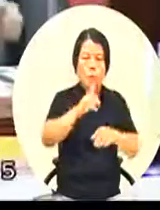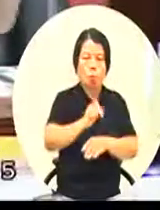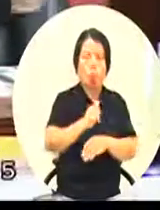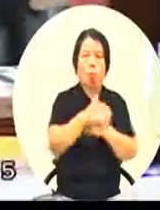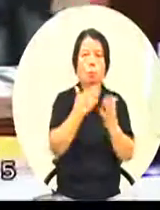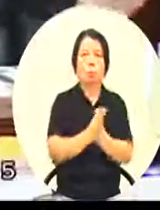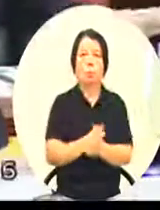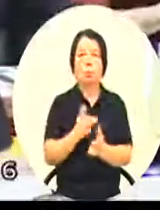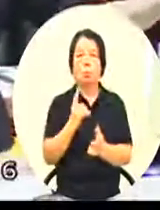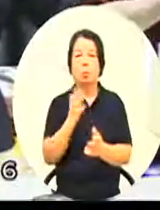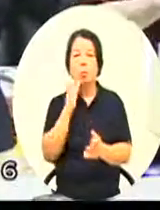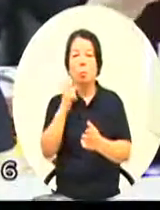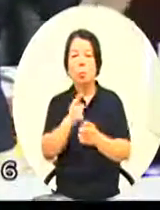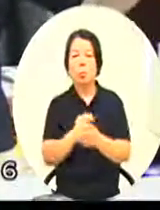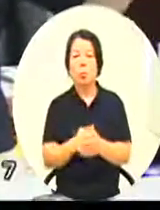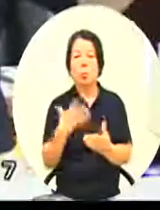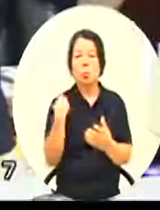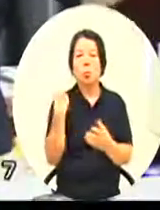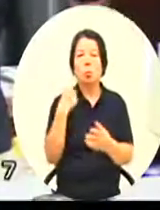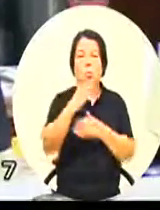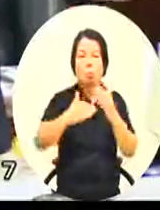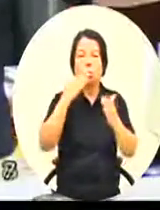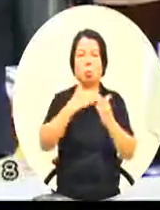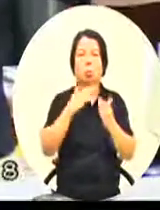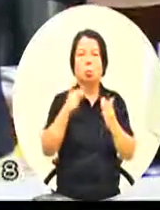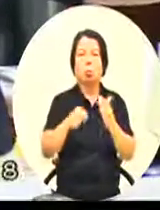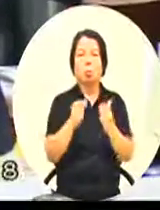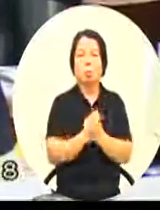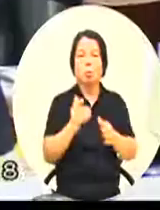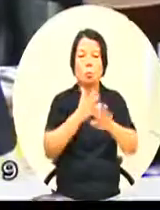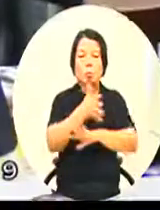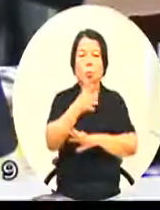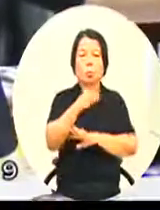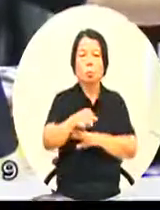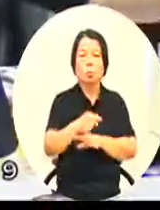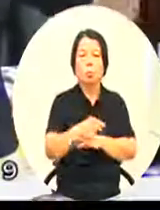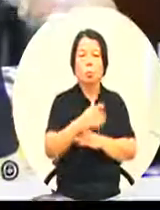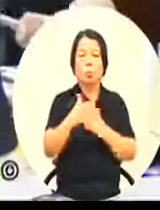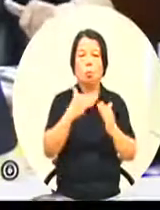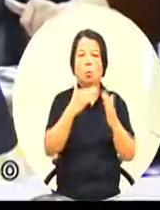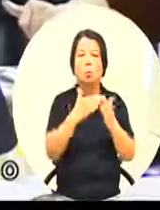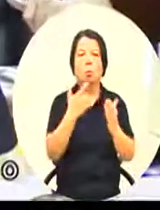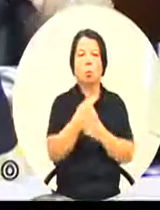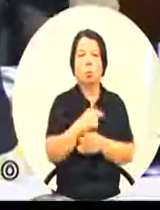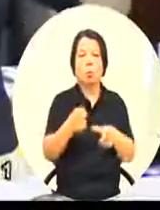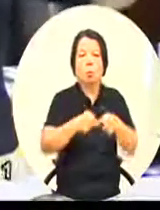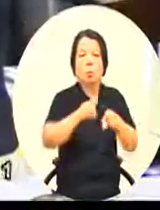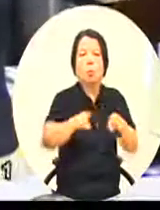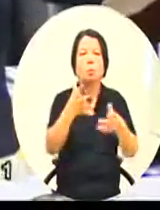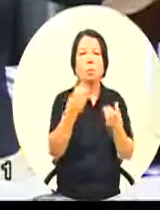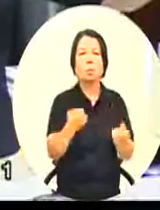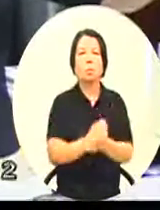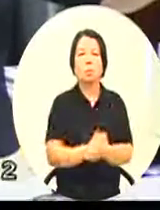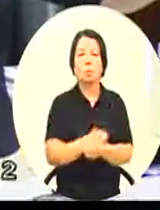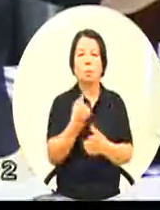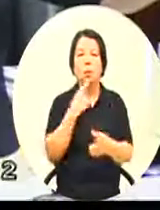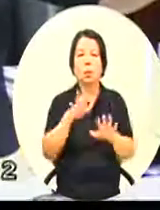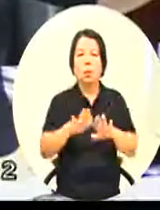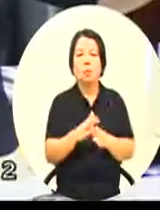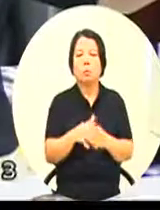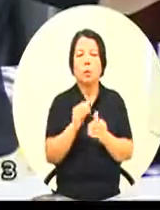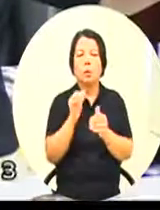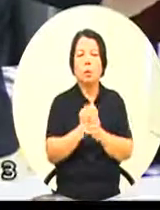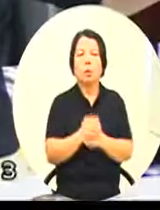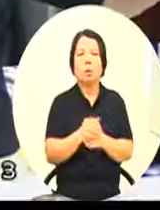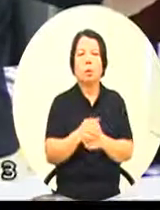因为超出去对原校、对被超出去的那个学校的老师也很不公平。他被超去的那个学校